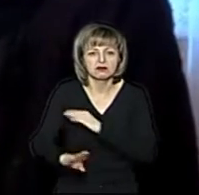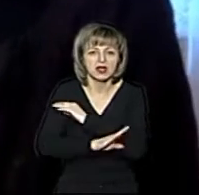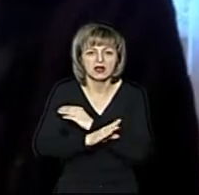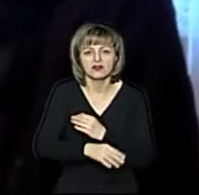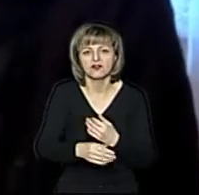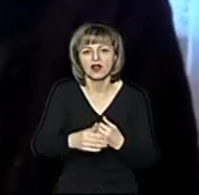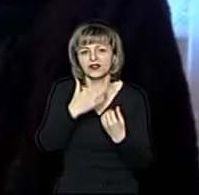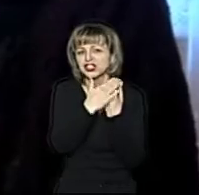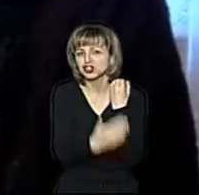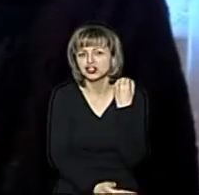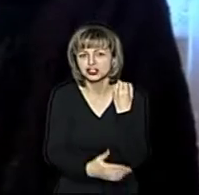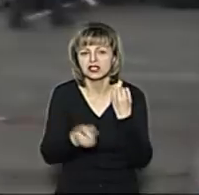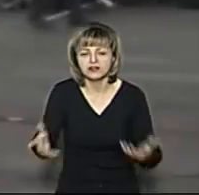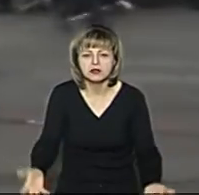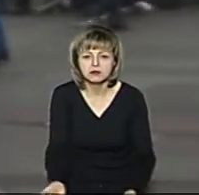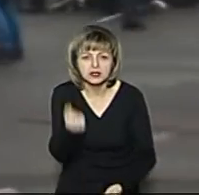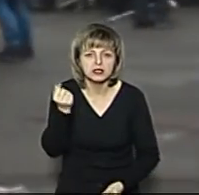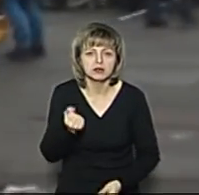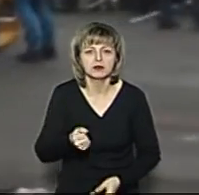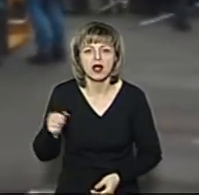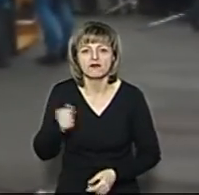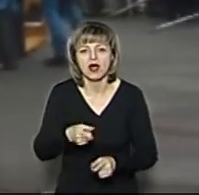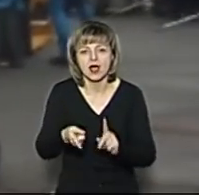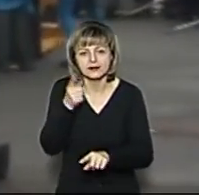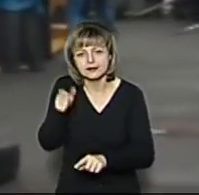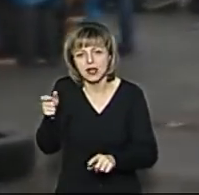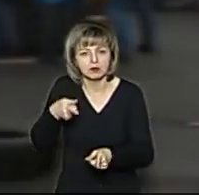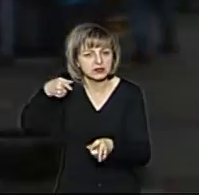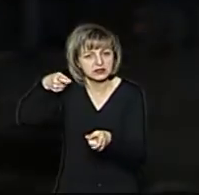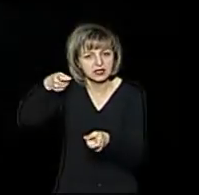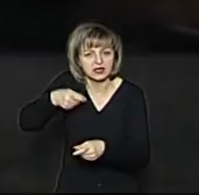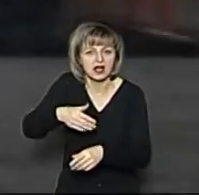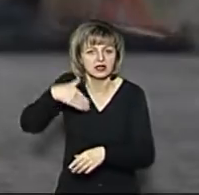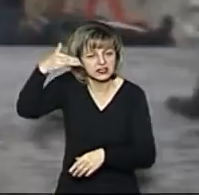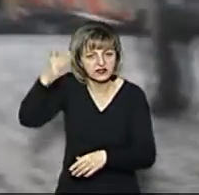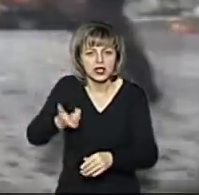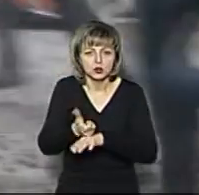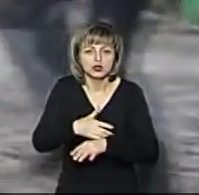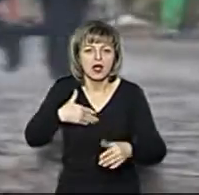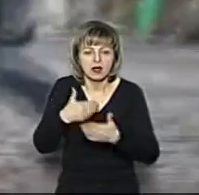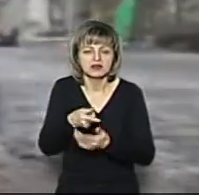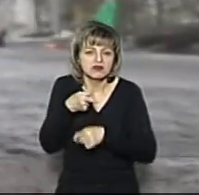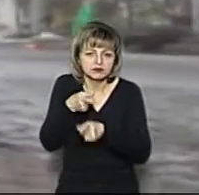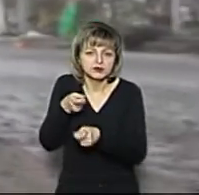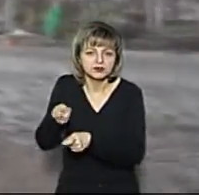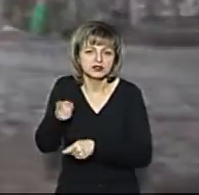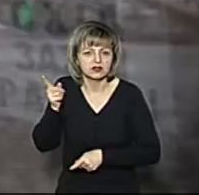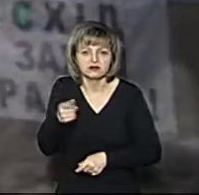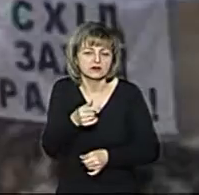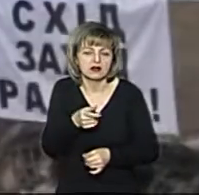десь він підібрав і йшов. А снайпери стріляли і зверху. Самих активних вони відстрілювали, бо він не міг